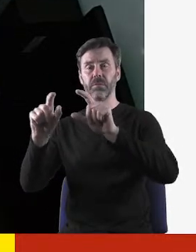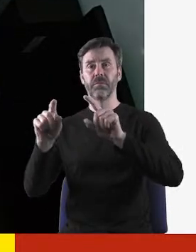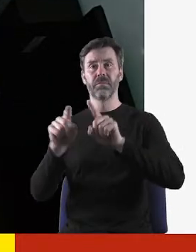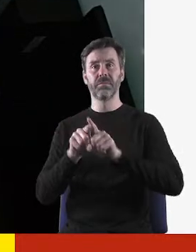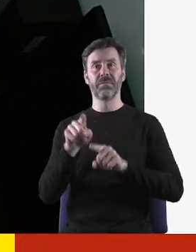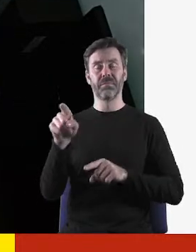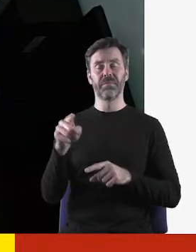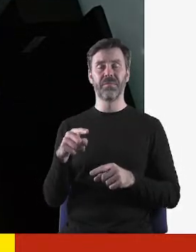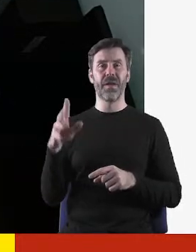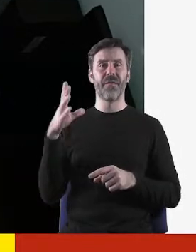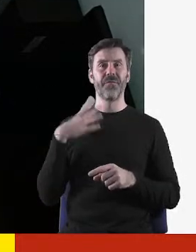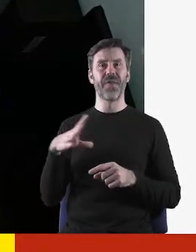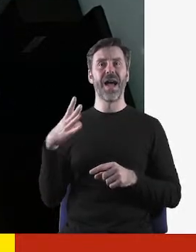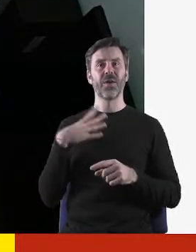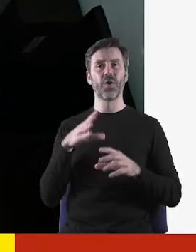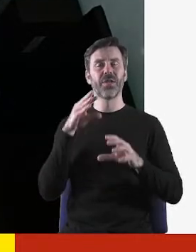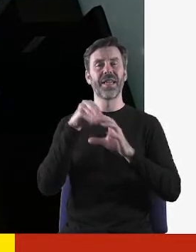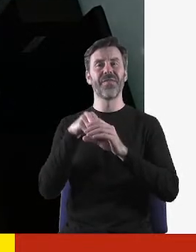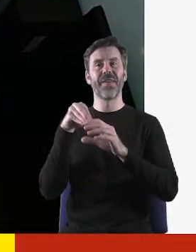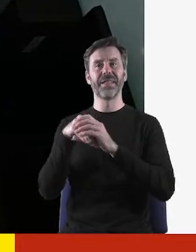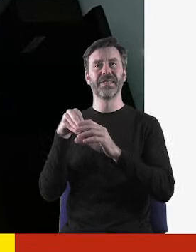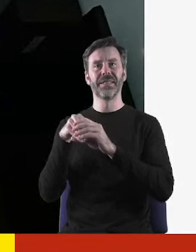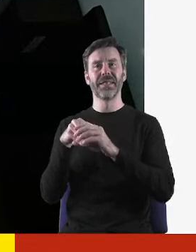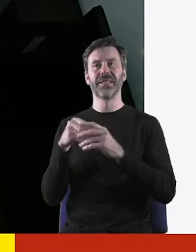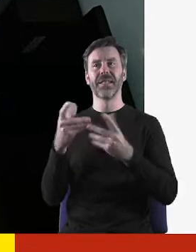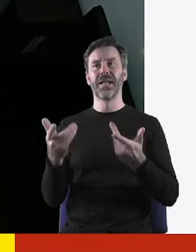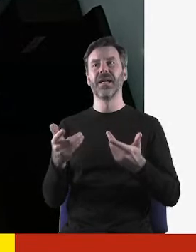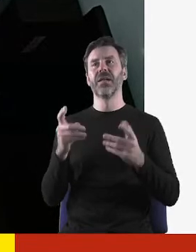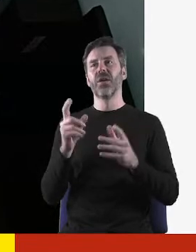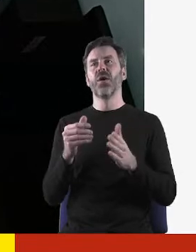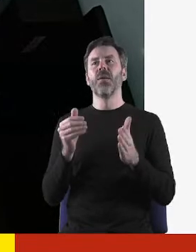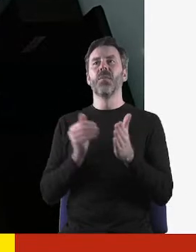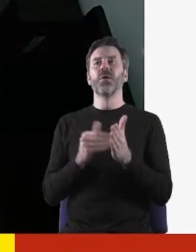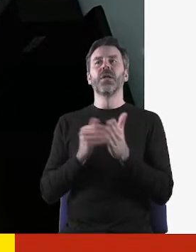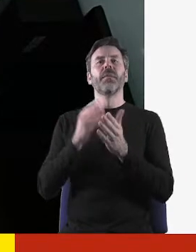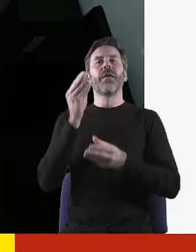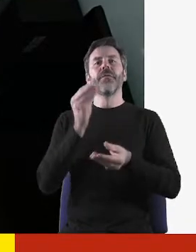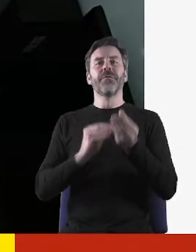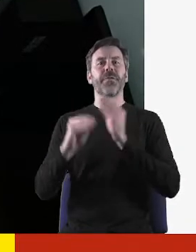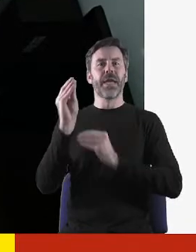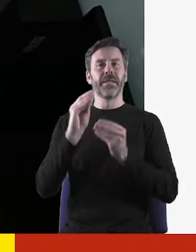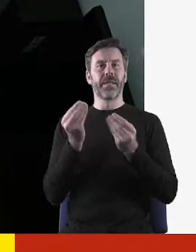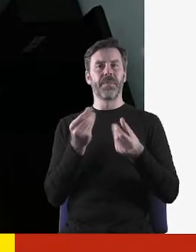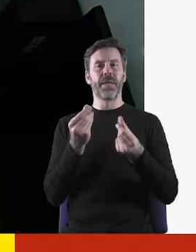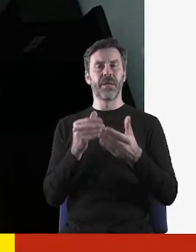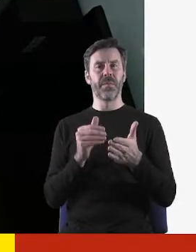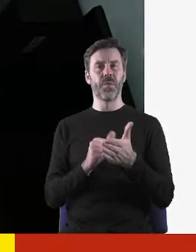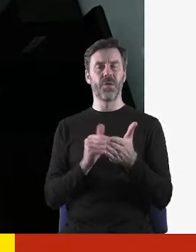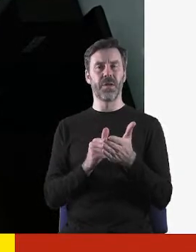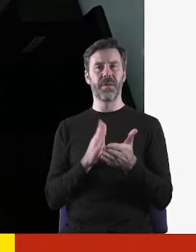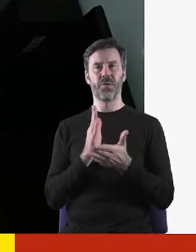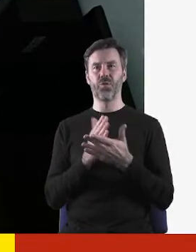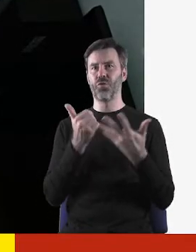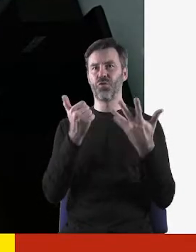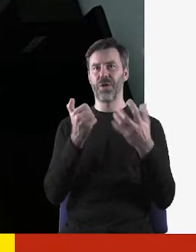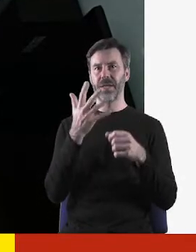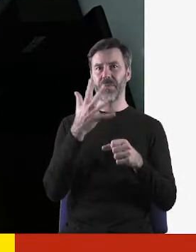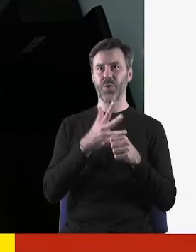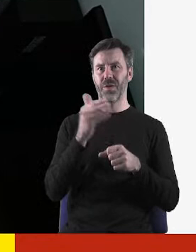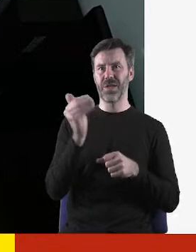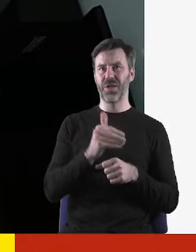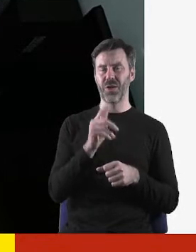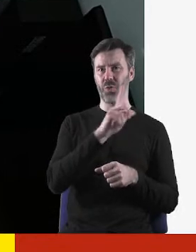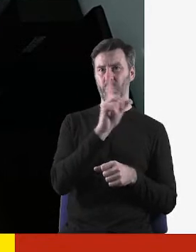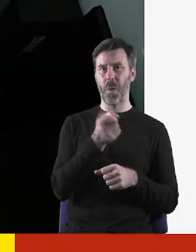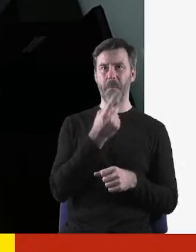wartości tej inwestycji. Wobec tego będzie potrzeba zdecydowanie więcej pieniędzy niż te 650 tysięcy złotych po to, aby